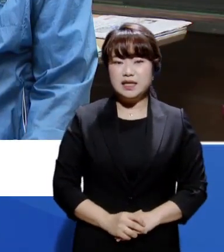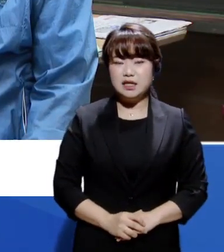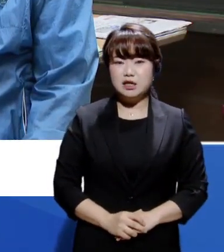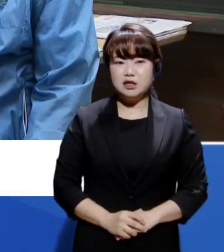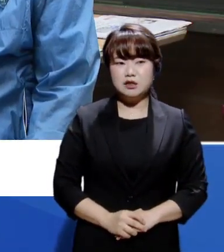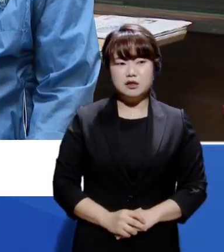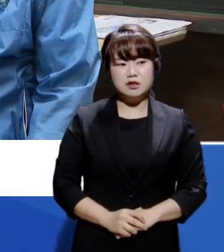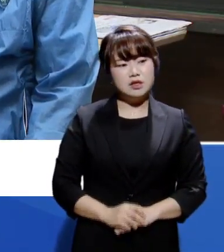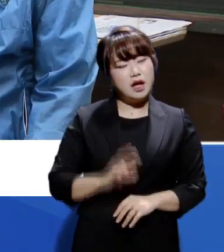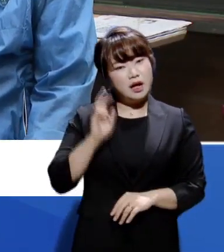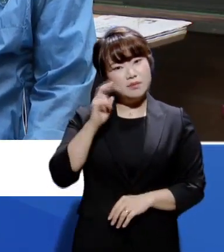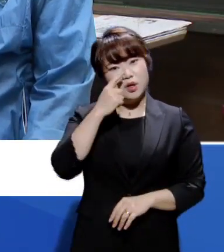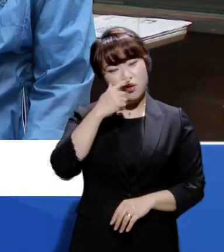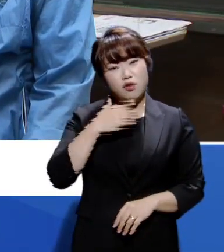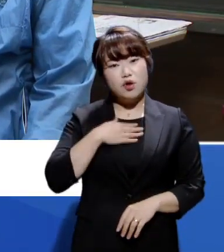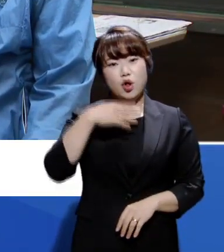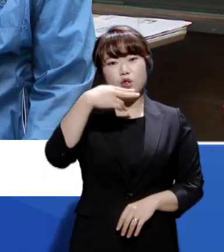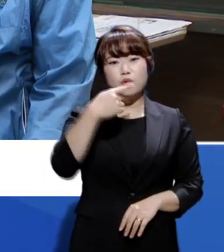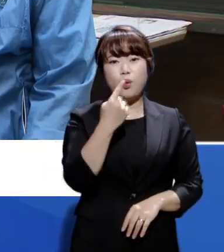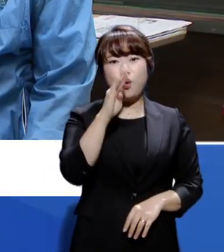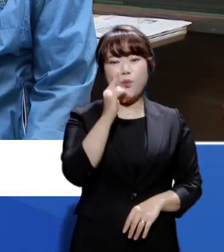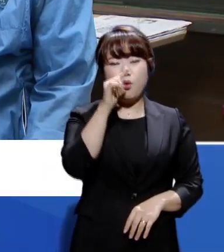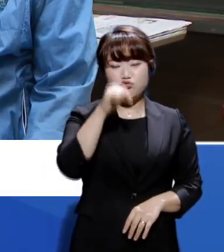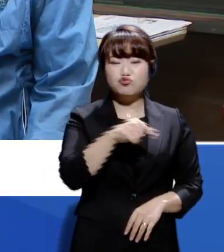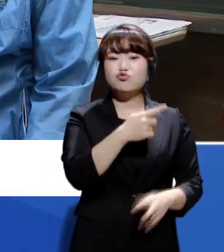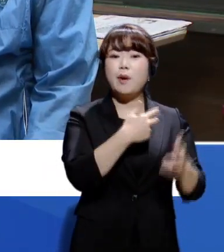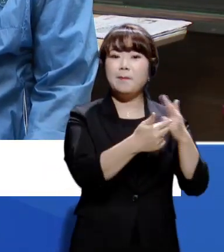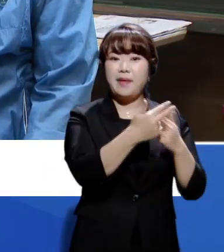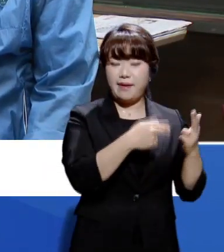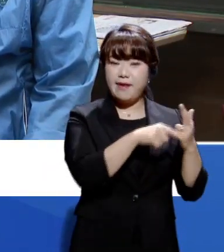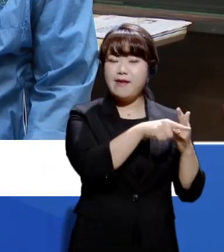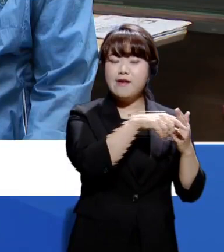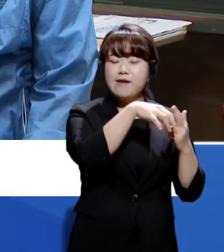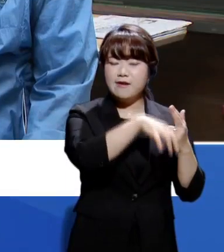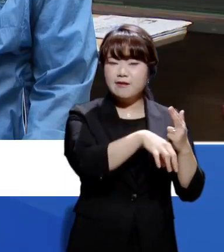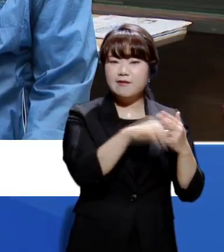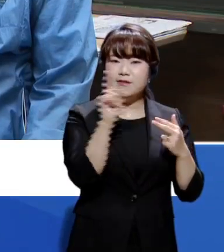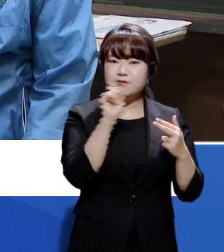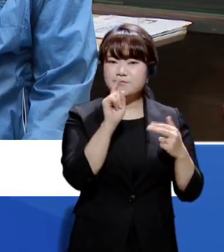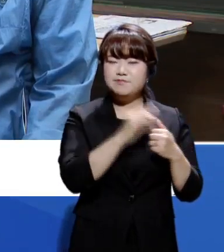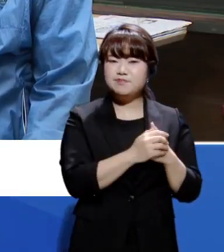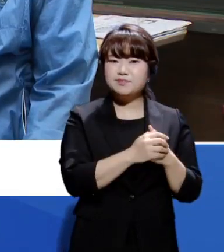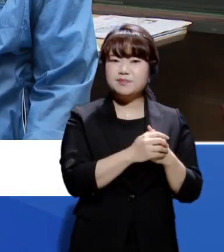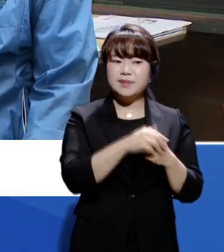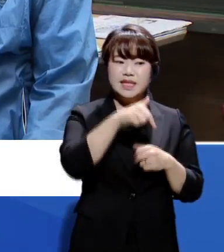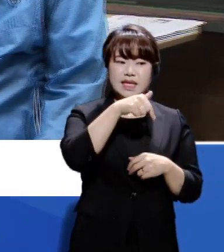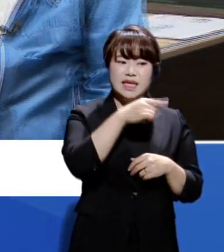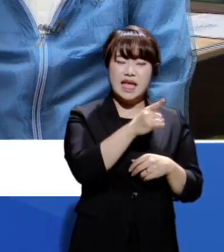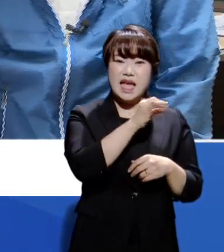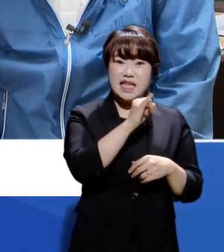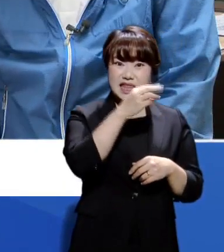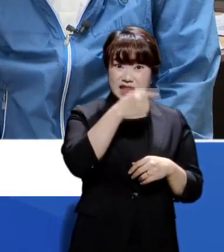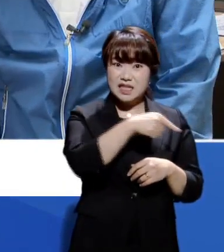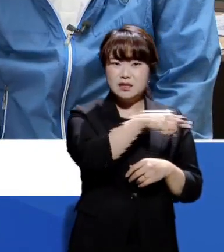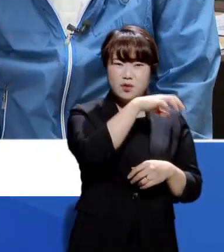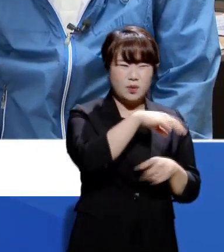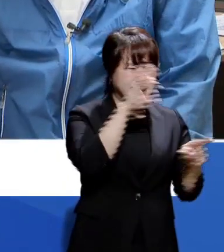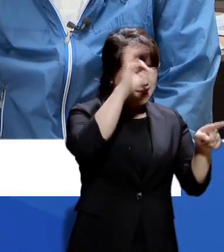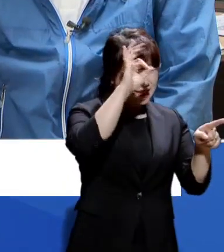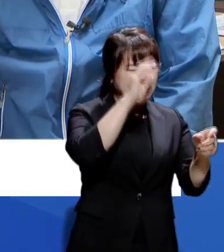저희 도봉구 게이트볼협회는 이 도봉구 게이트장을 받기 위해서 오랫동안 노력을